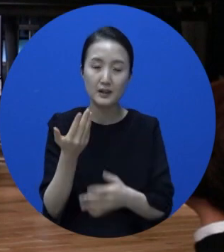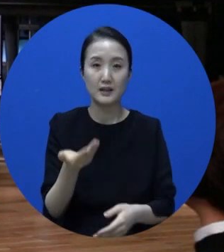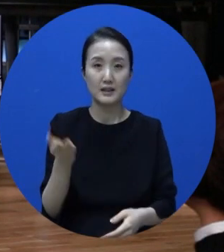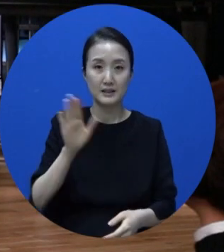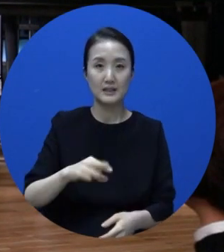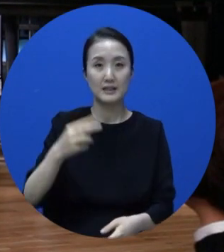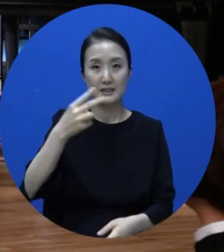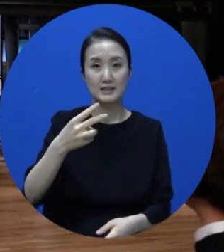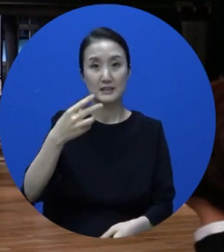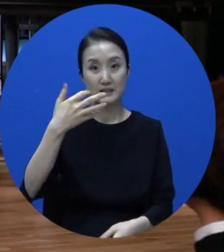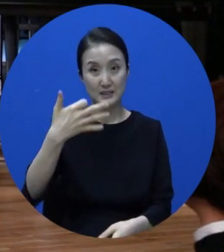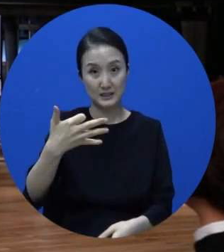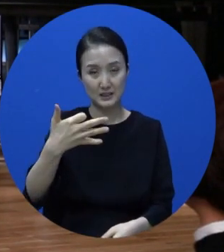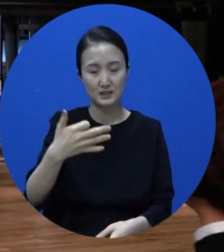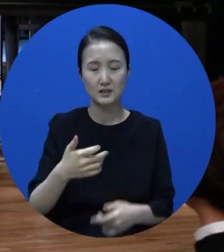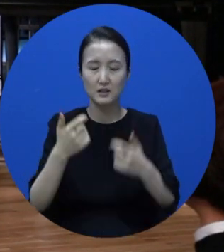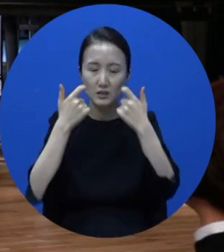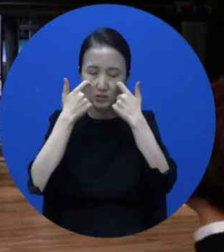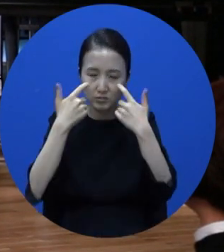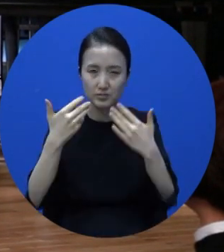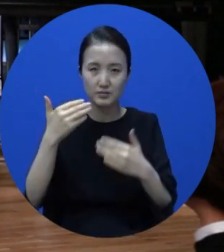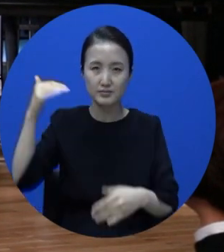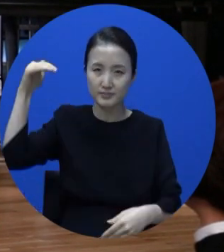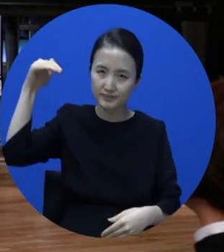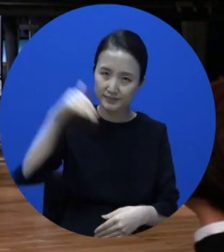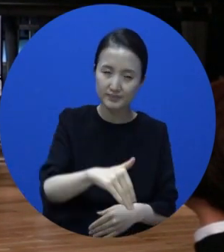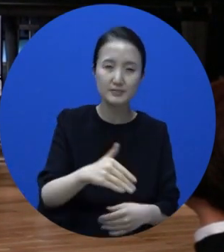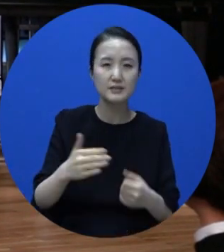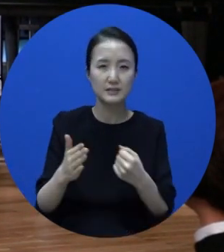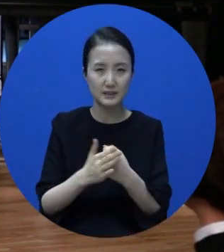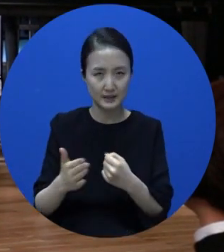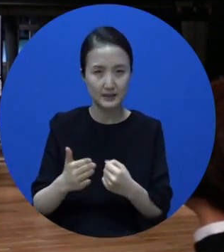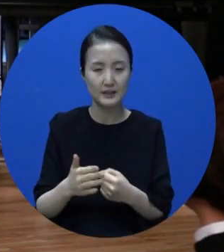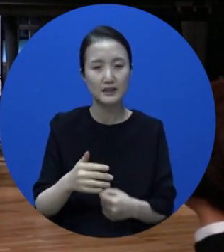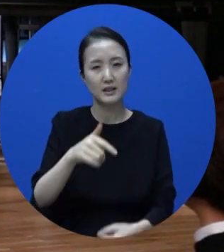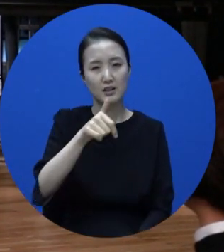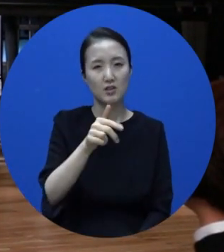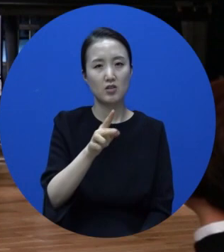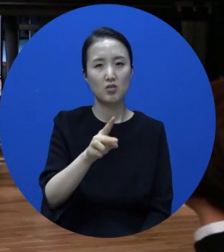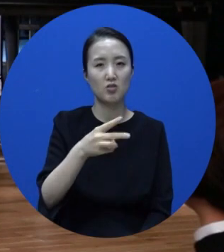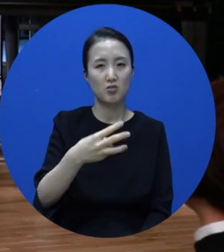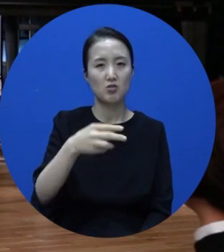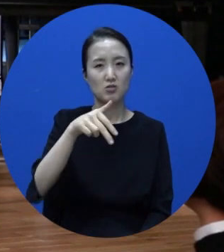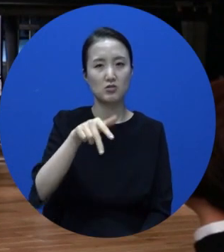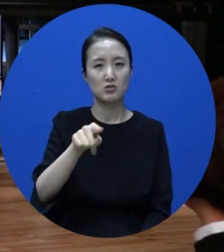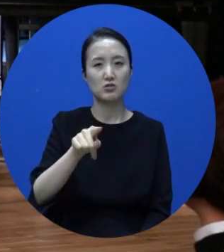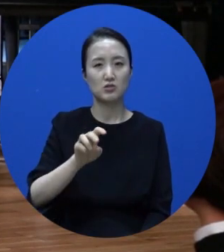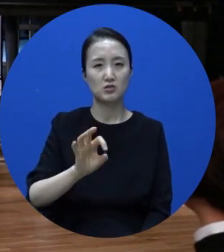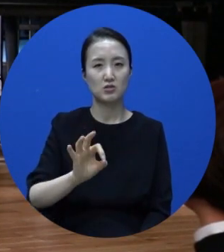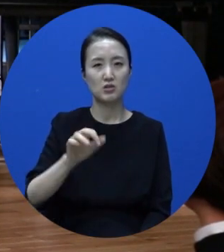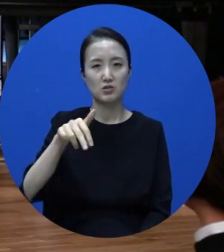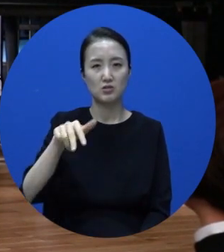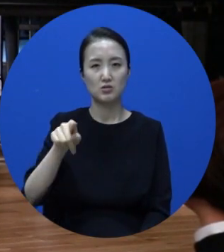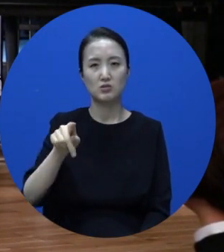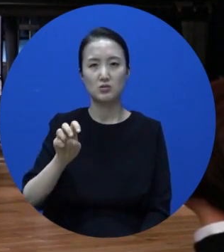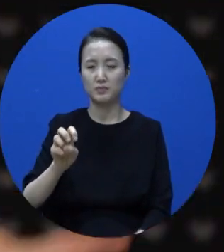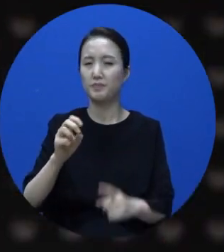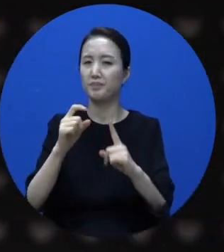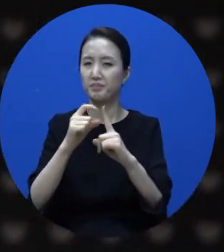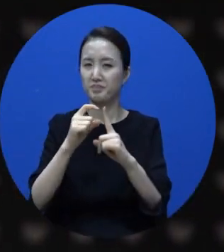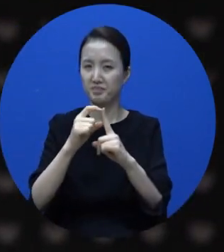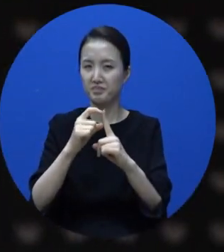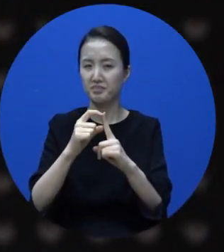명확해 지는 시점 이라고 해서 제가 결정 점이라고 했다 기억하시죠 근데 이렇게